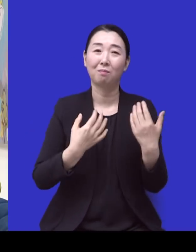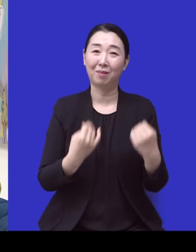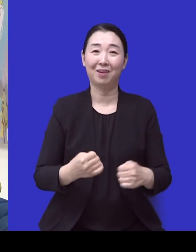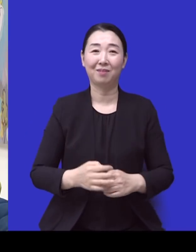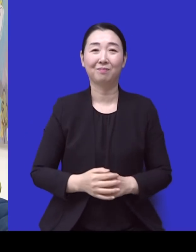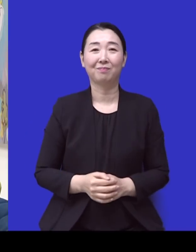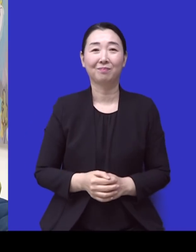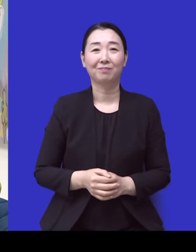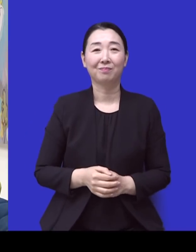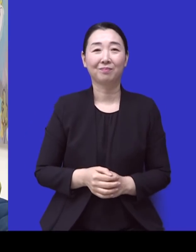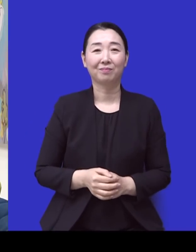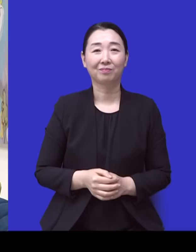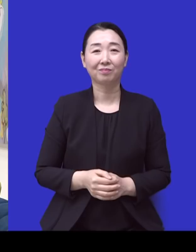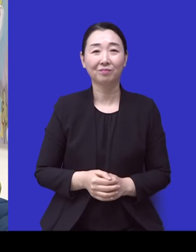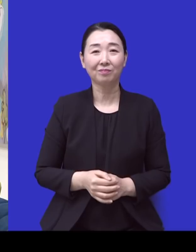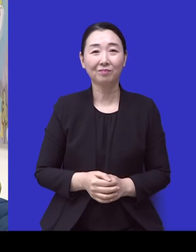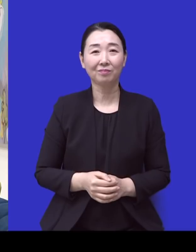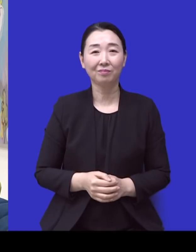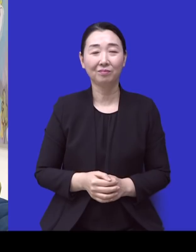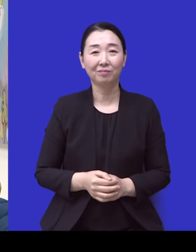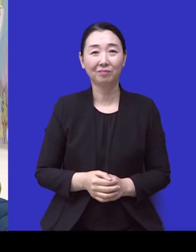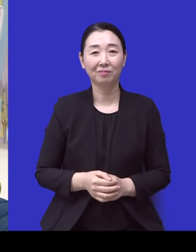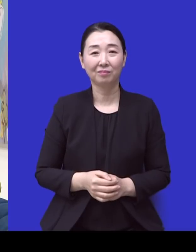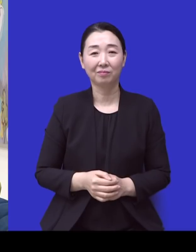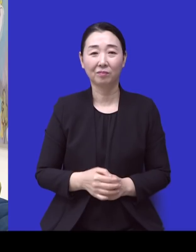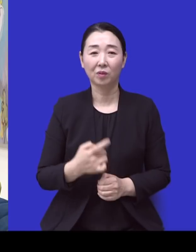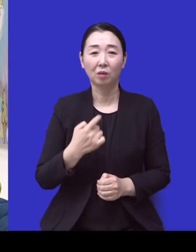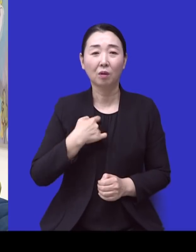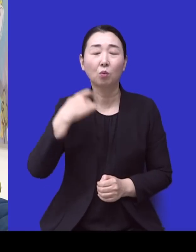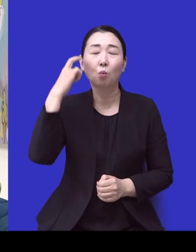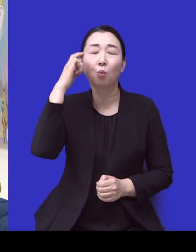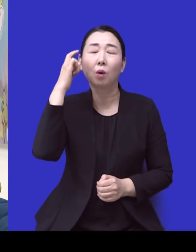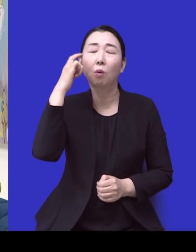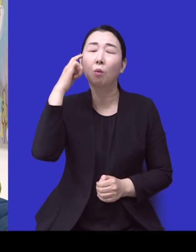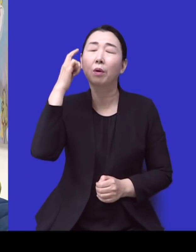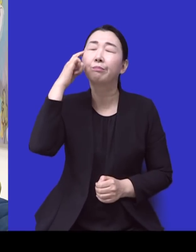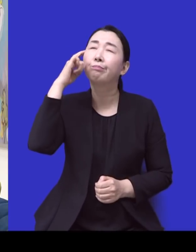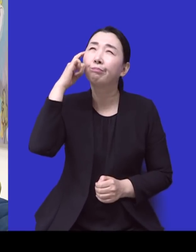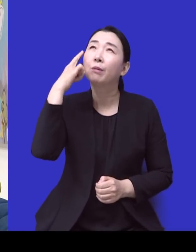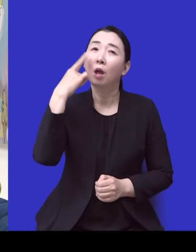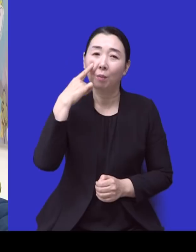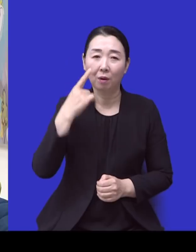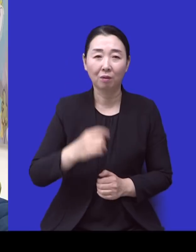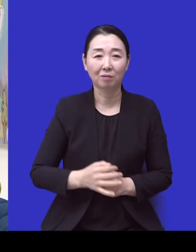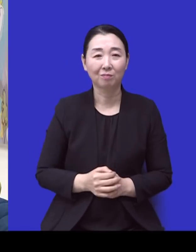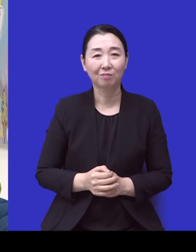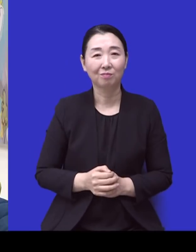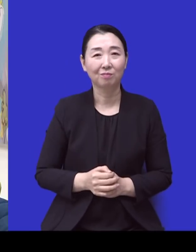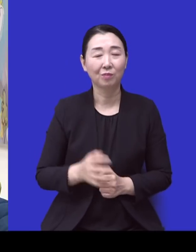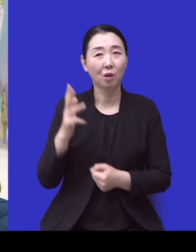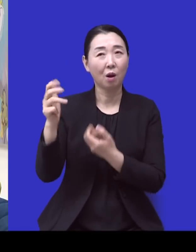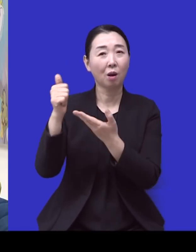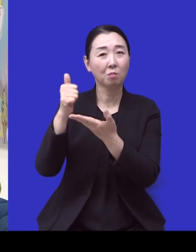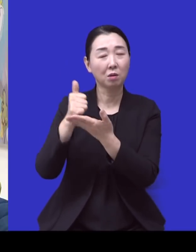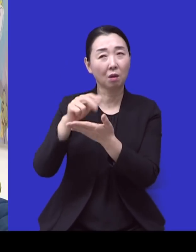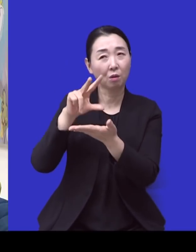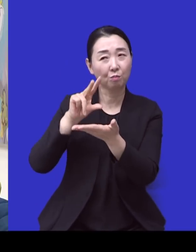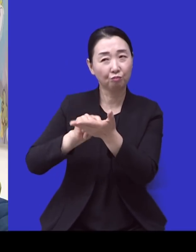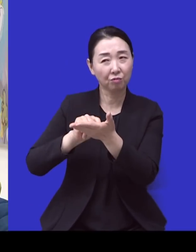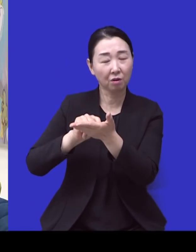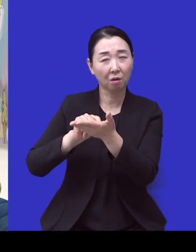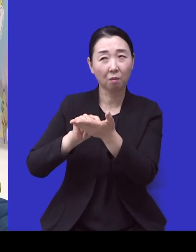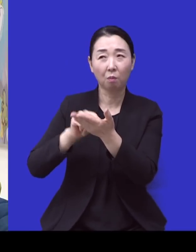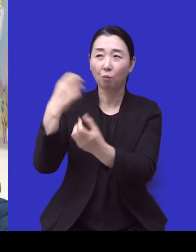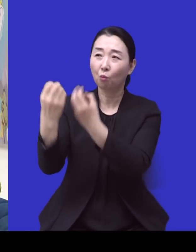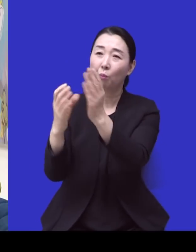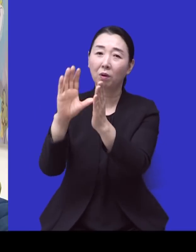했었거든요, 저한테. 그래서 나는 왜 이럴까? 저도 이제 생각을 한 거죠. 네네. 근데 하나님한테 이 문제를 가지고 나왔을